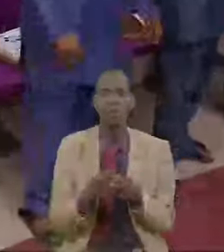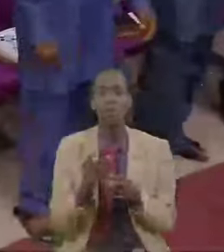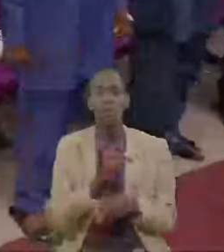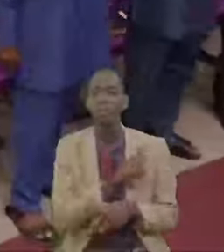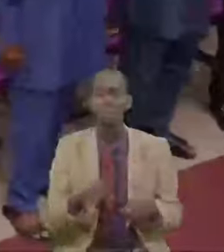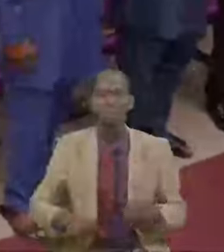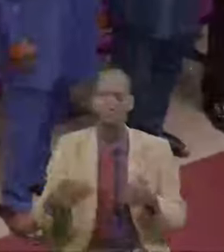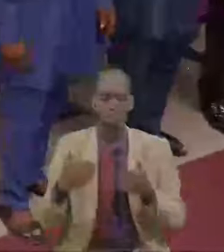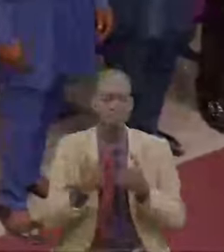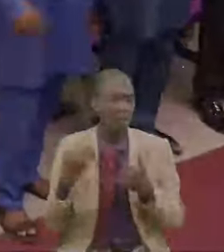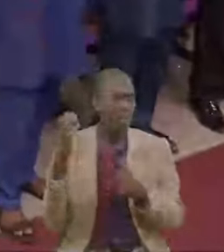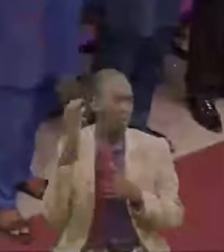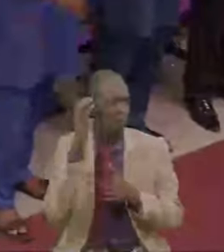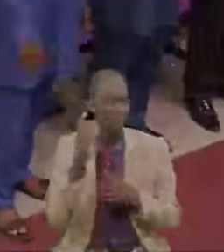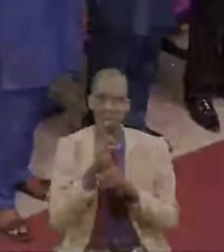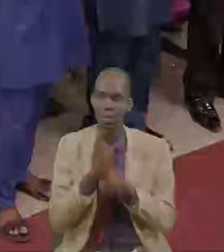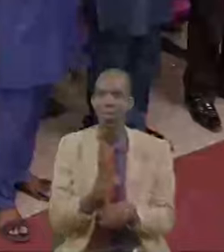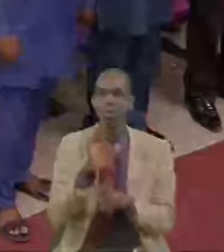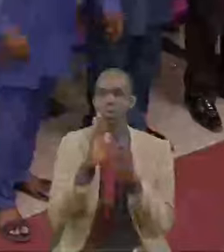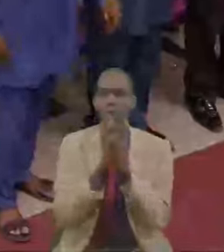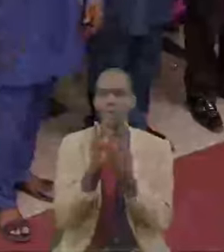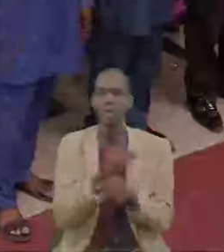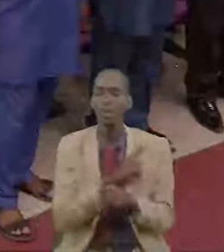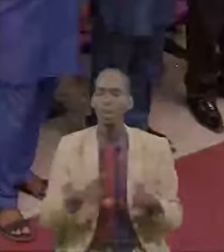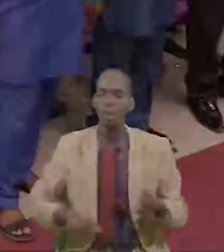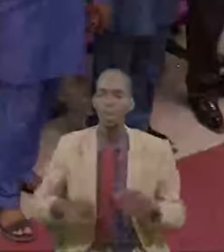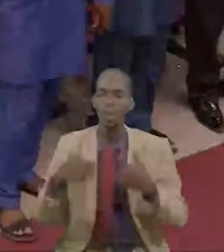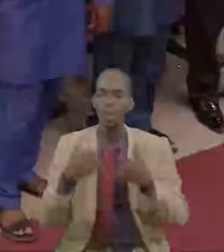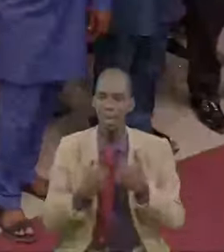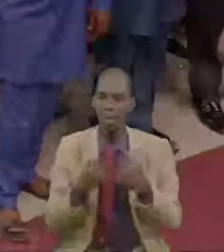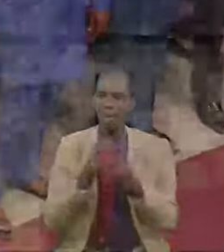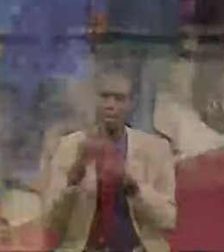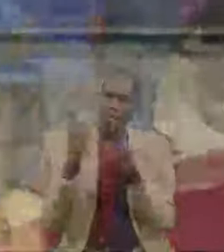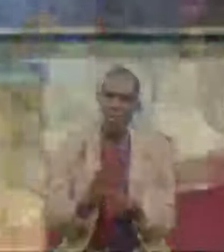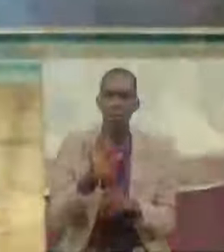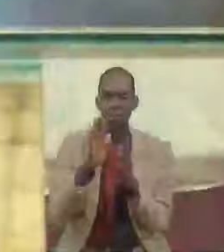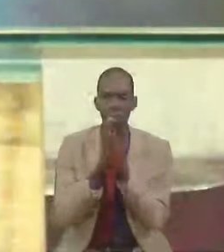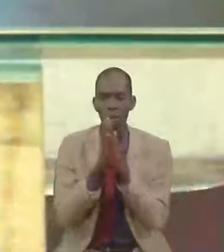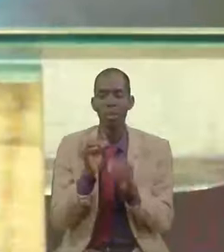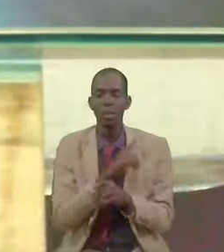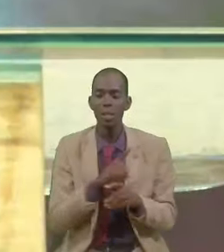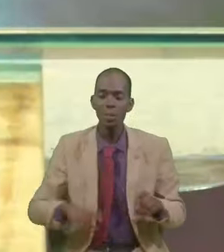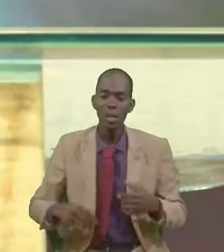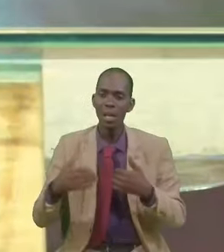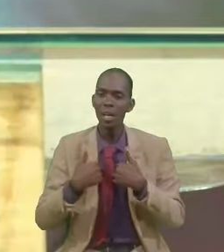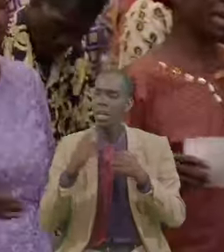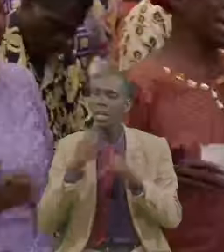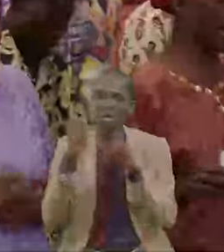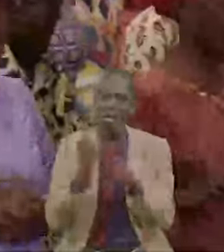Le Seigneur vous a exaucé. Le Seigneur vous a exaucé. Le Seigneur vous a